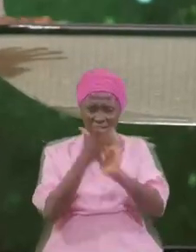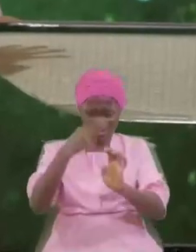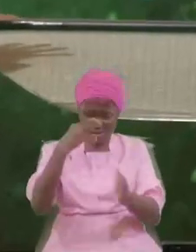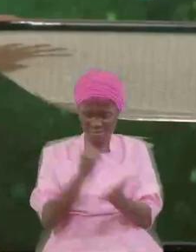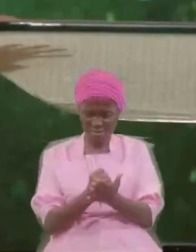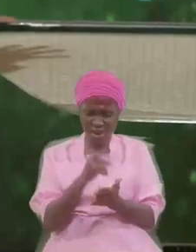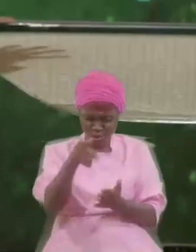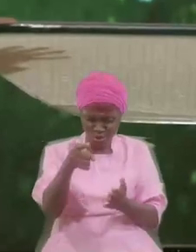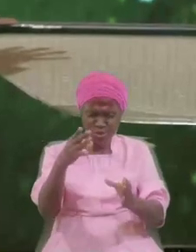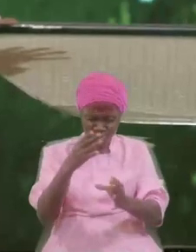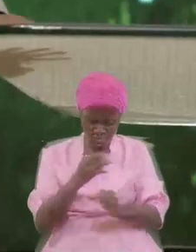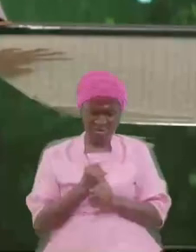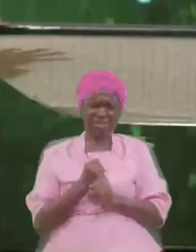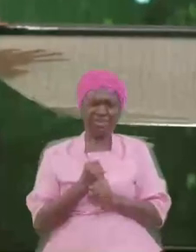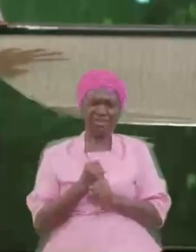Recevez.